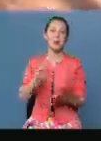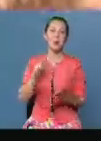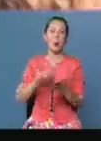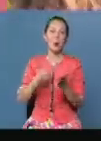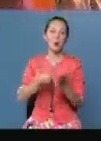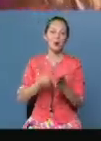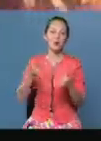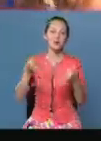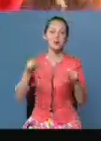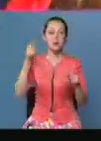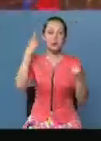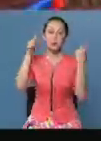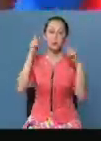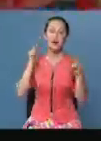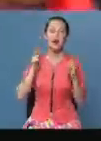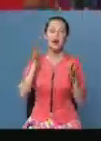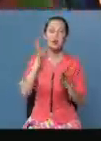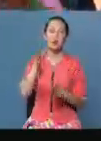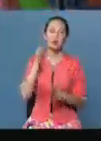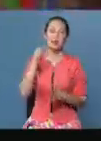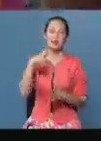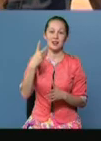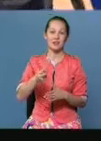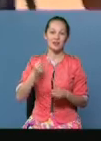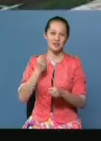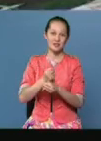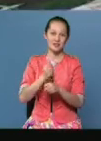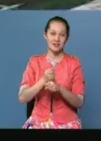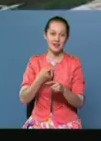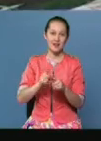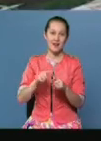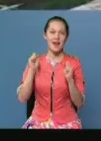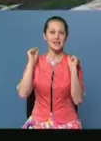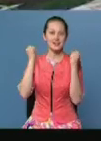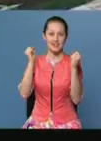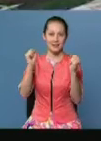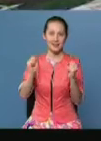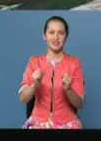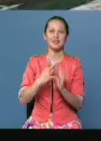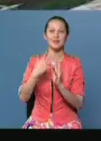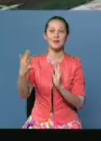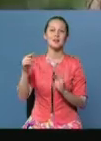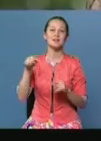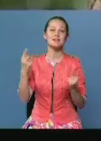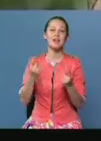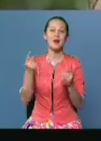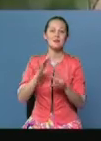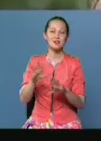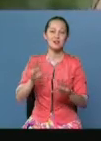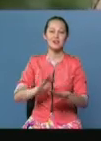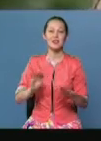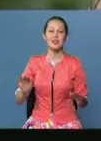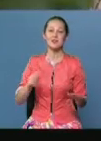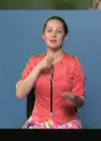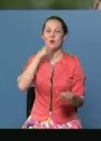полгода придумывали, каким он будет, разбили сад за 2 недели. Каждый день здесь ждут гостей, особенно необычных, детей и взрослых с